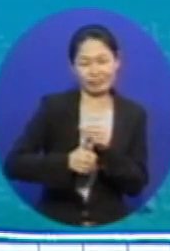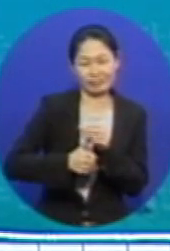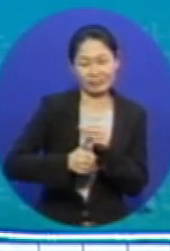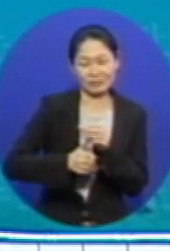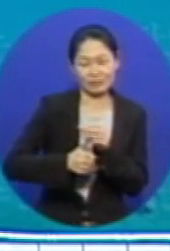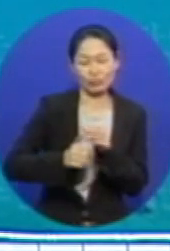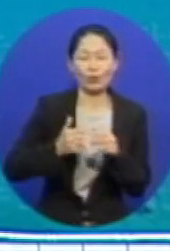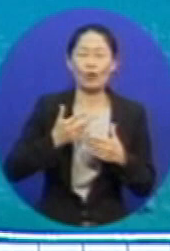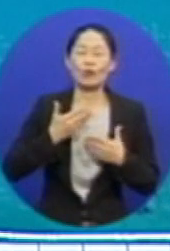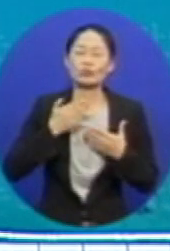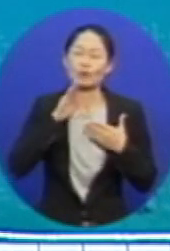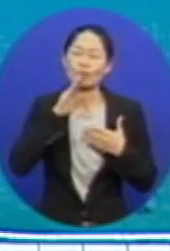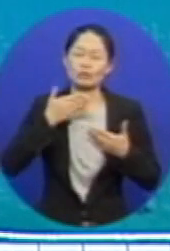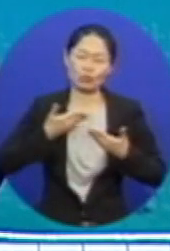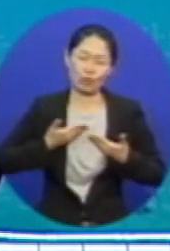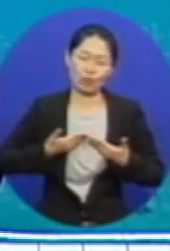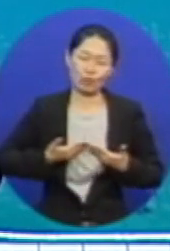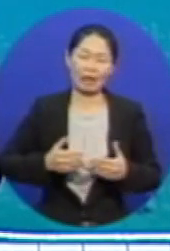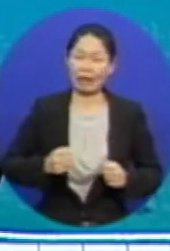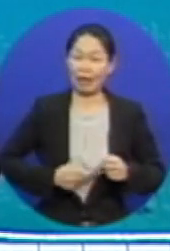그냥 조용히 죽어요